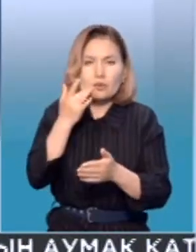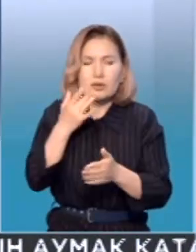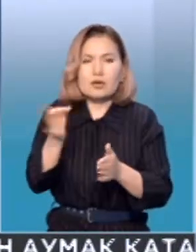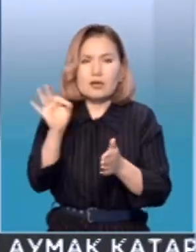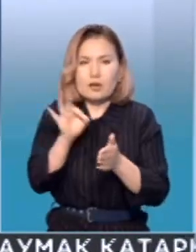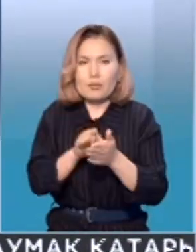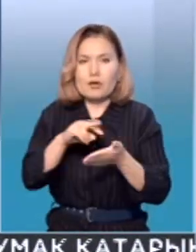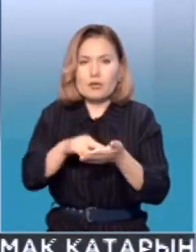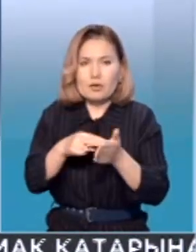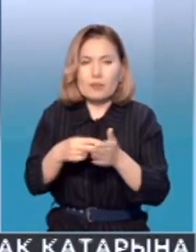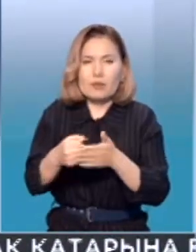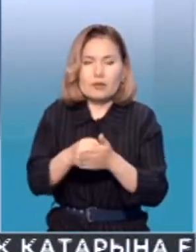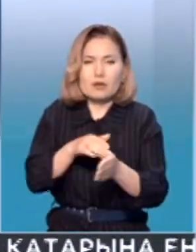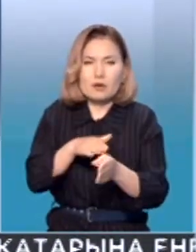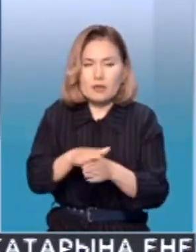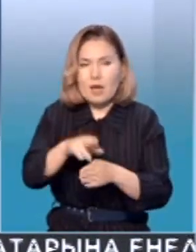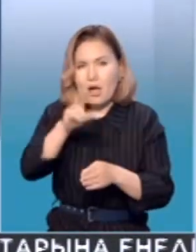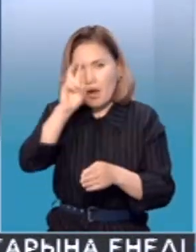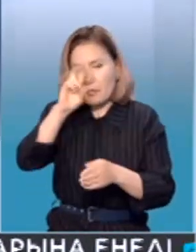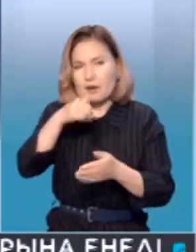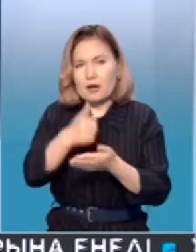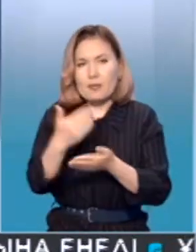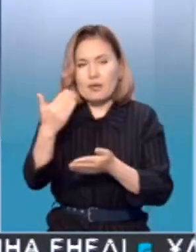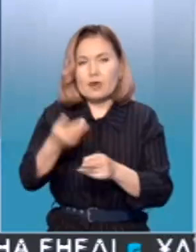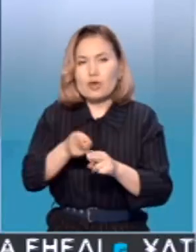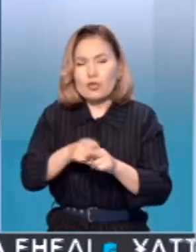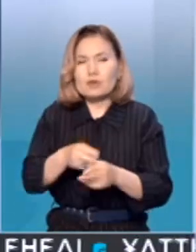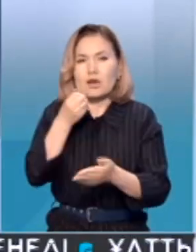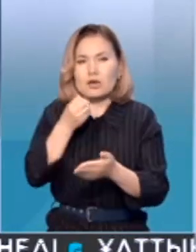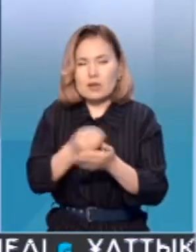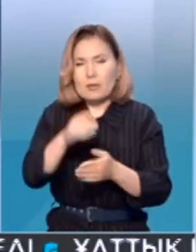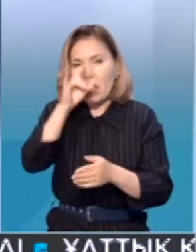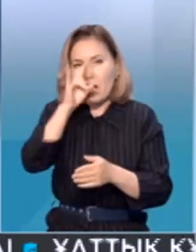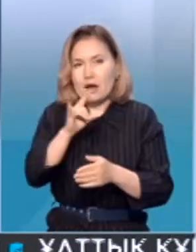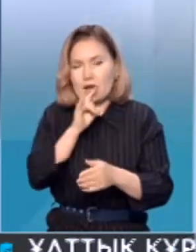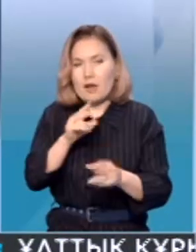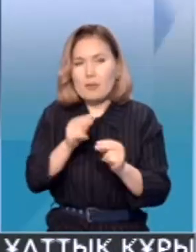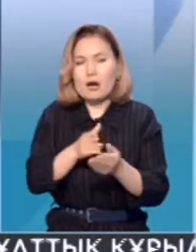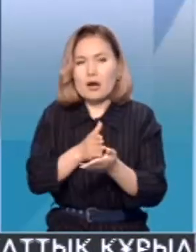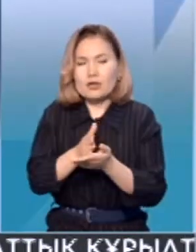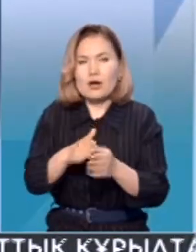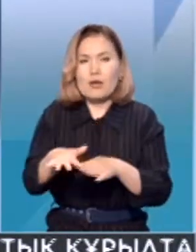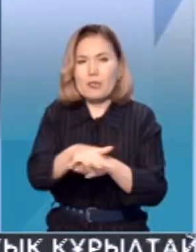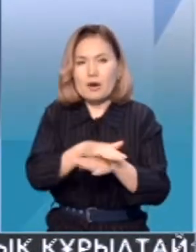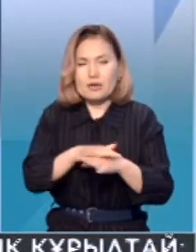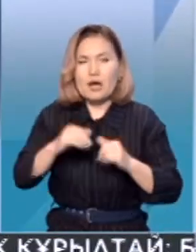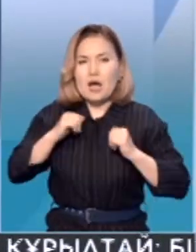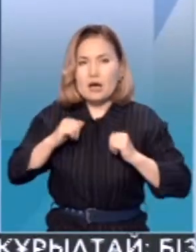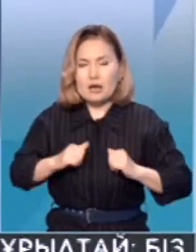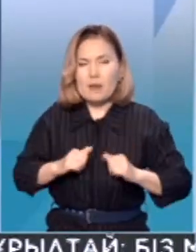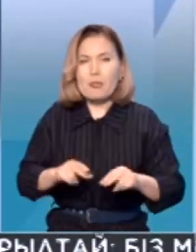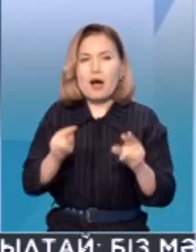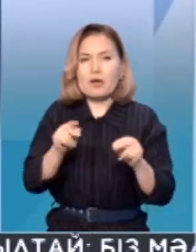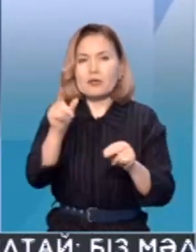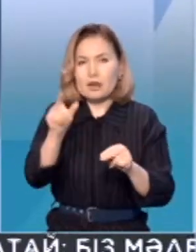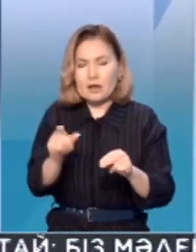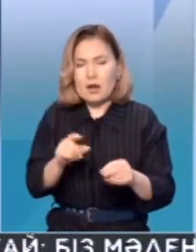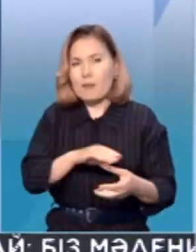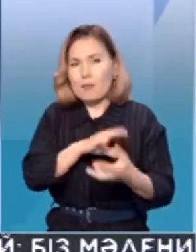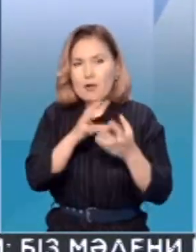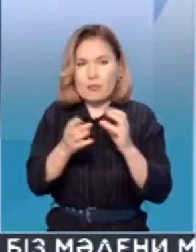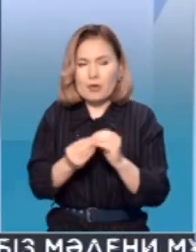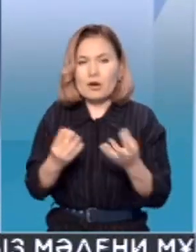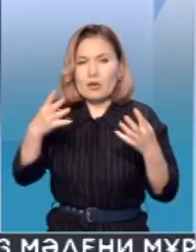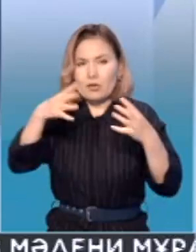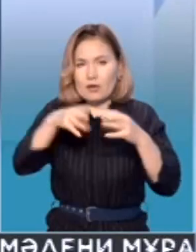алға тартып келеді. Енді президент бұл құндылықтарды әділетті Қазақстан, берекелі қоғам, адал азамат атты бірыңғай тұжырымдамаға